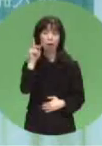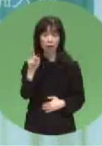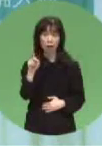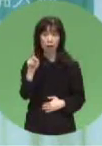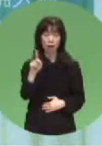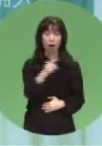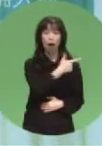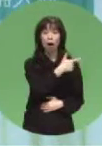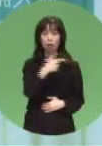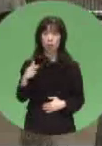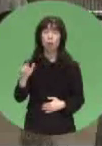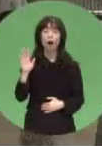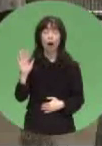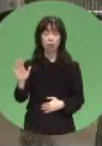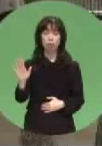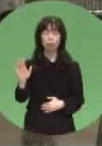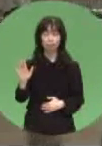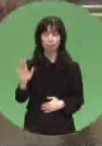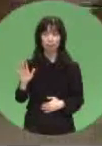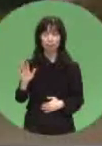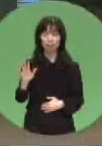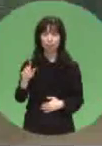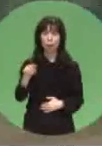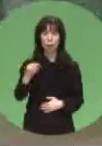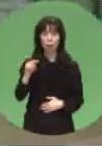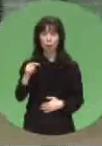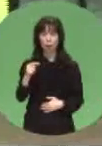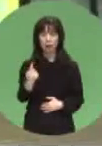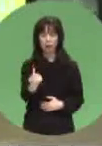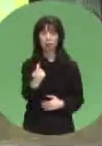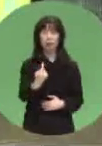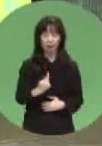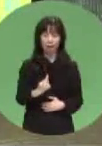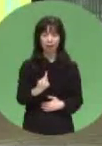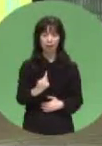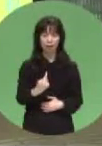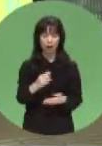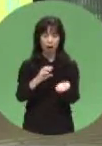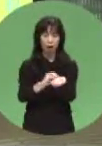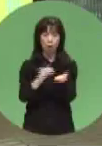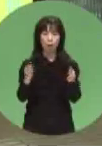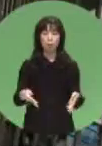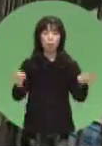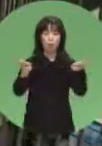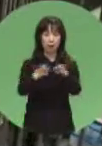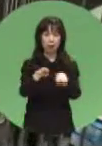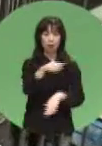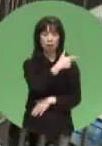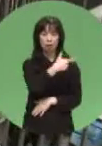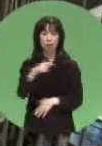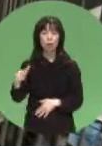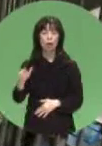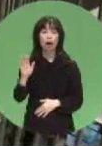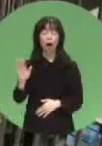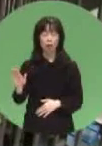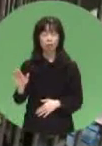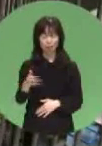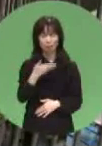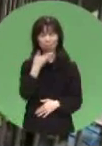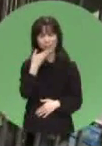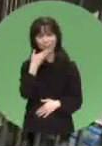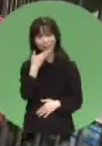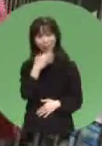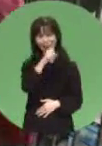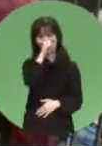んのクリニックが入ってます。ここに来るだけでいろんなクリニックが集まってるので、一気に全部済ませ